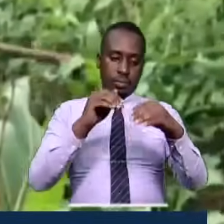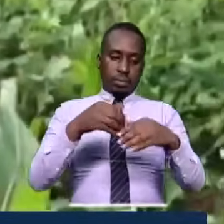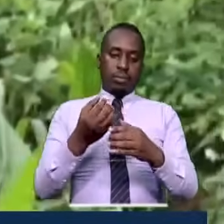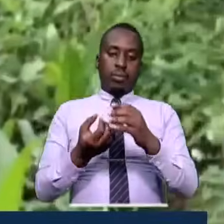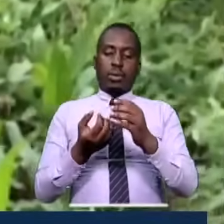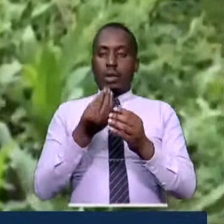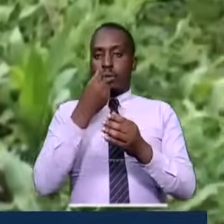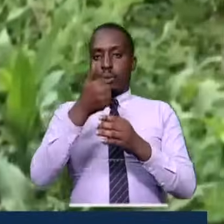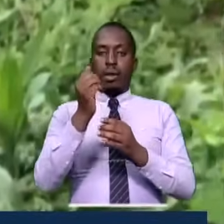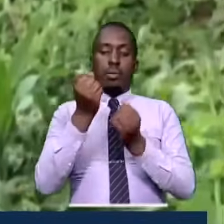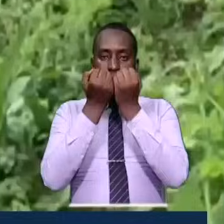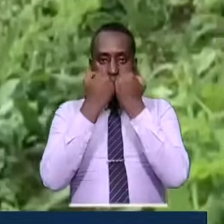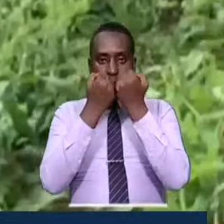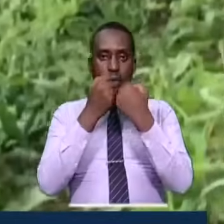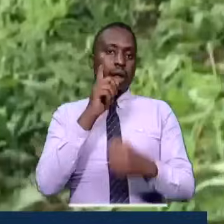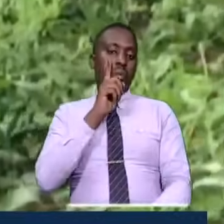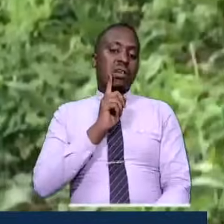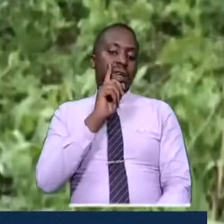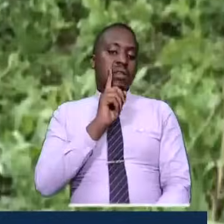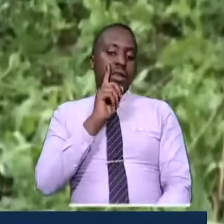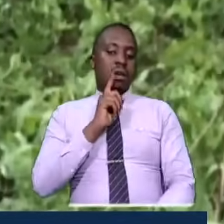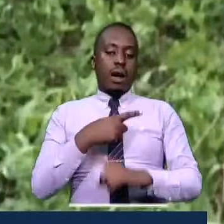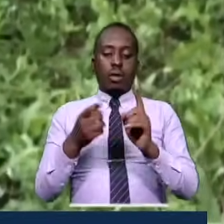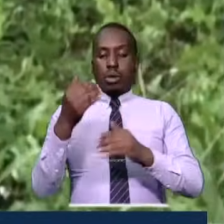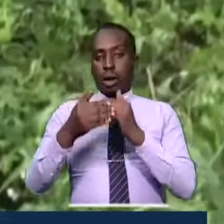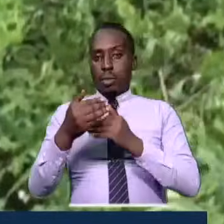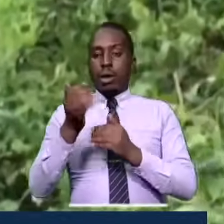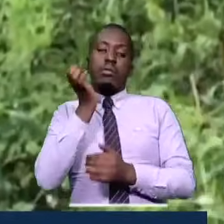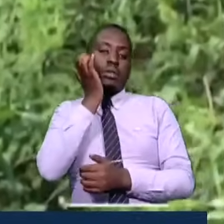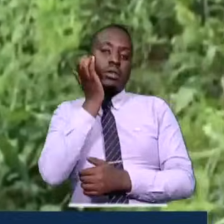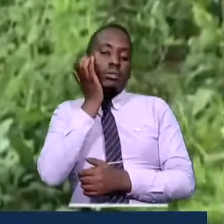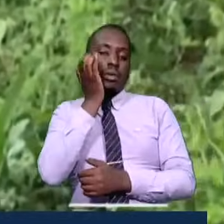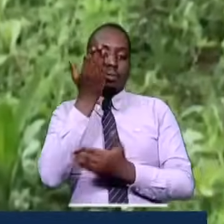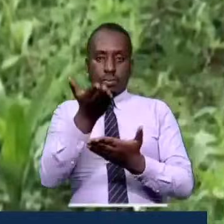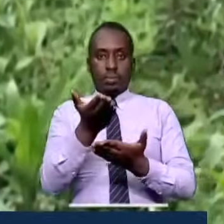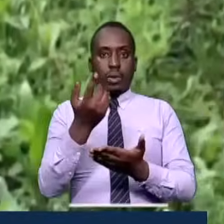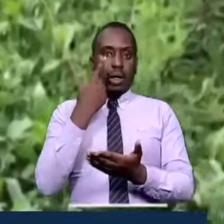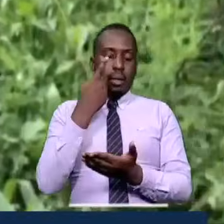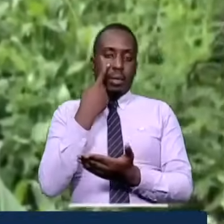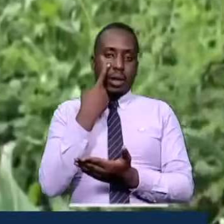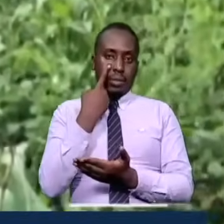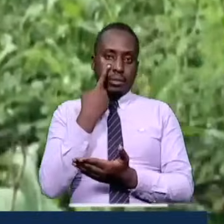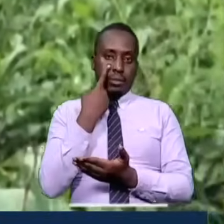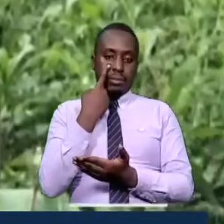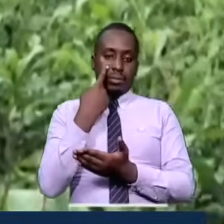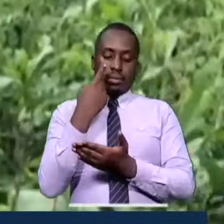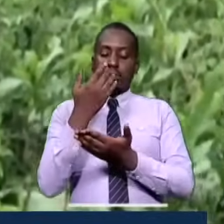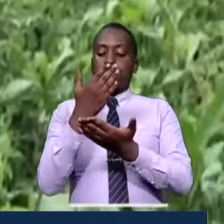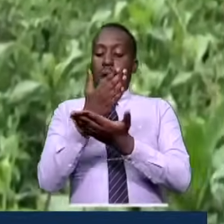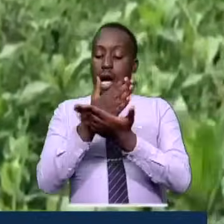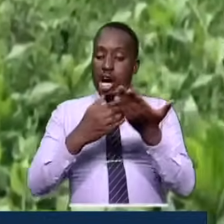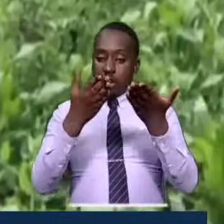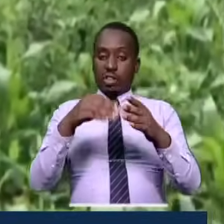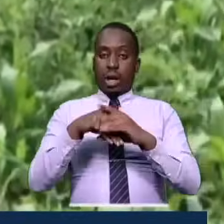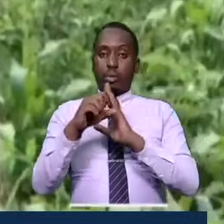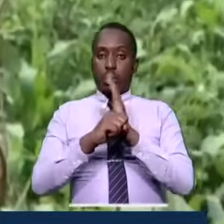yiganjemo ibigori amashaza ariko hafanda habona n'ibishyimbo aka gace ni kamwe mutugize umurenge